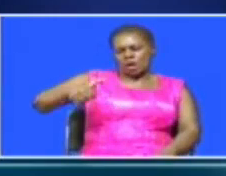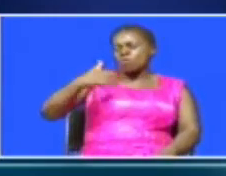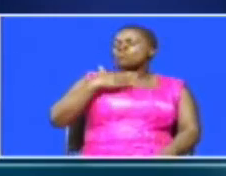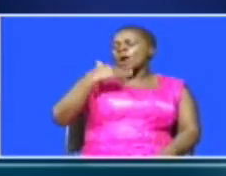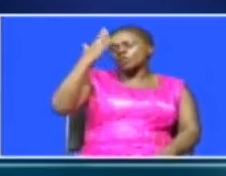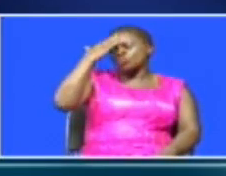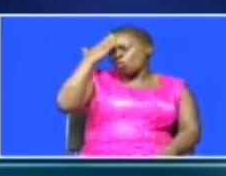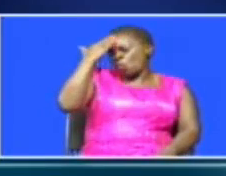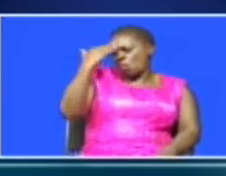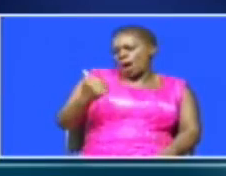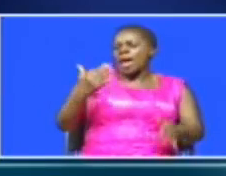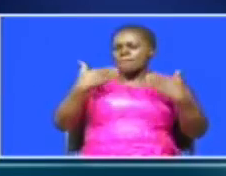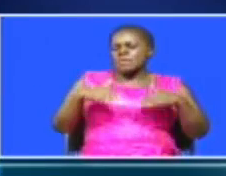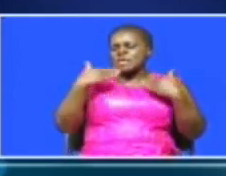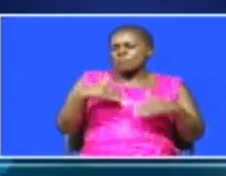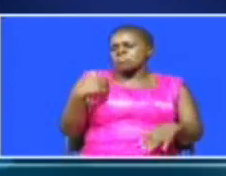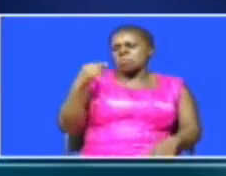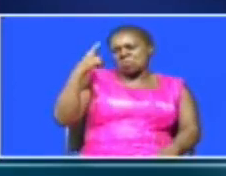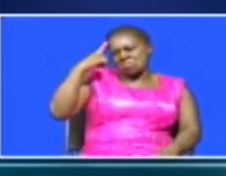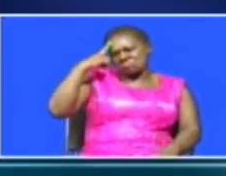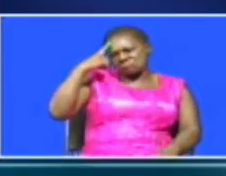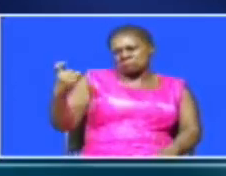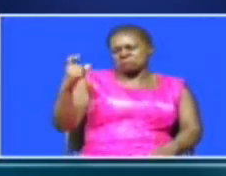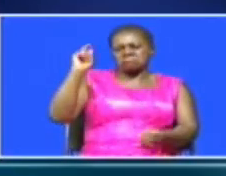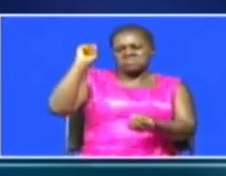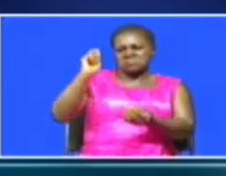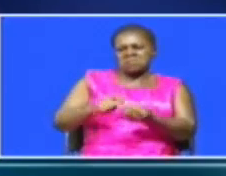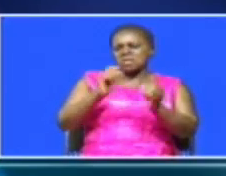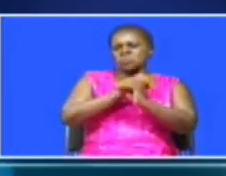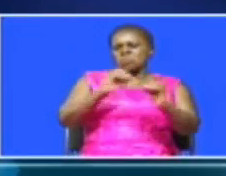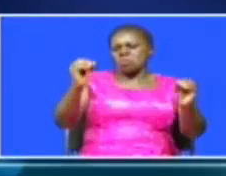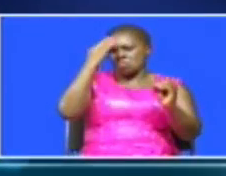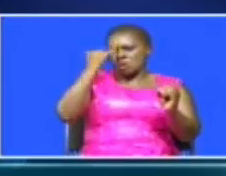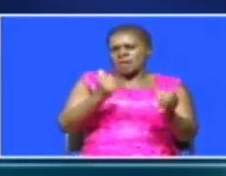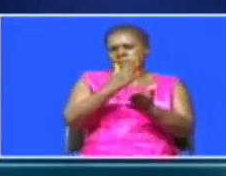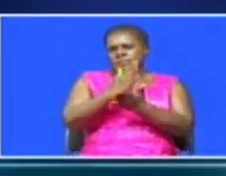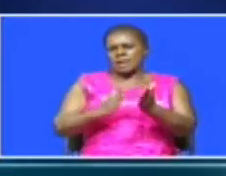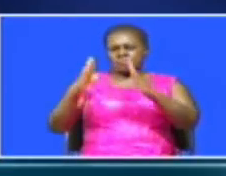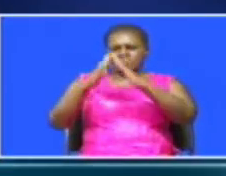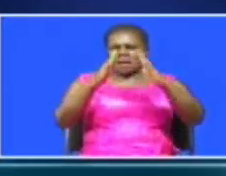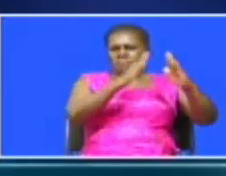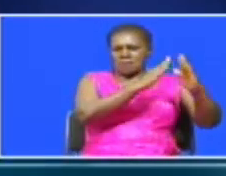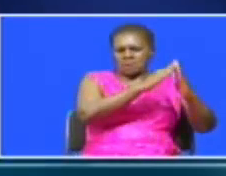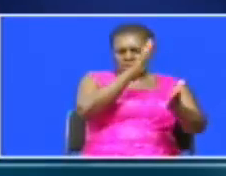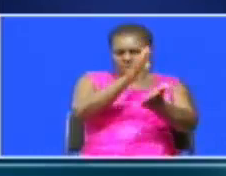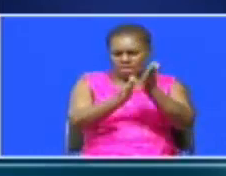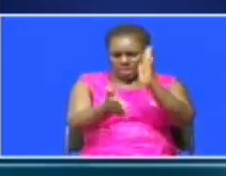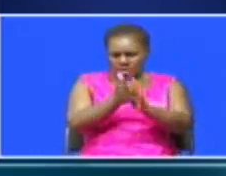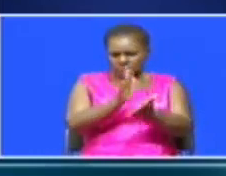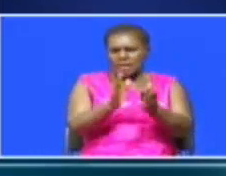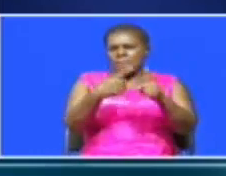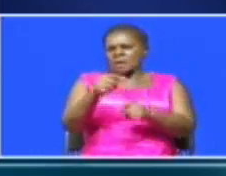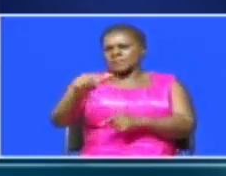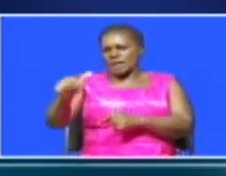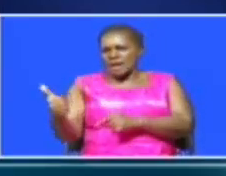kujua sababu kuu na kuandaa taarifa ifuatayo. Baadhi ya mitaa ilisalia kuwa mahame, ila mitaa